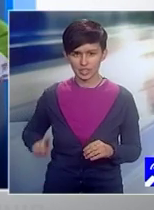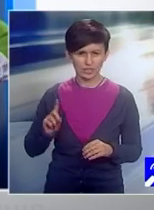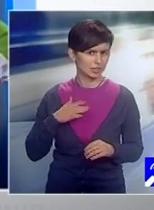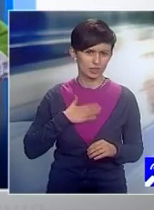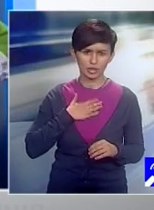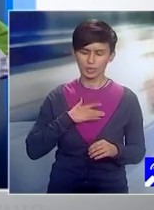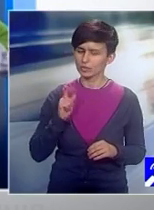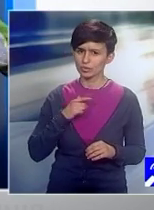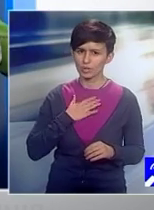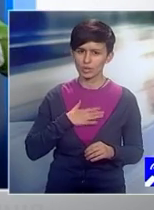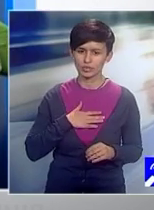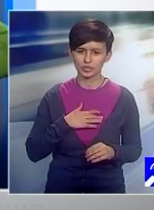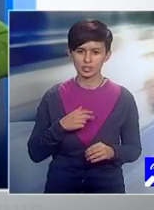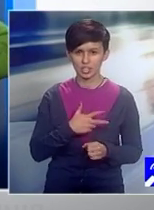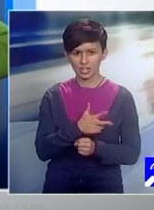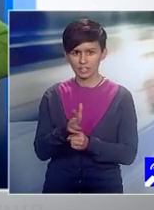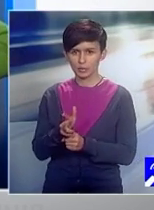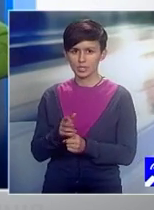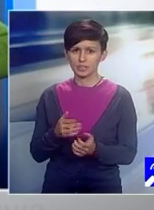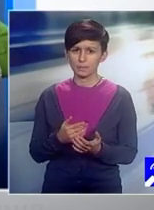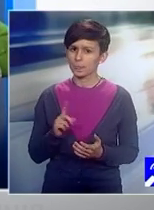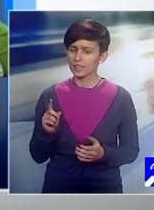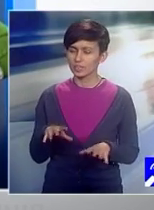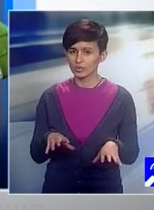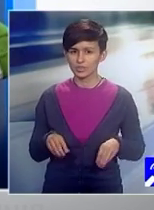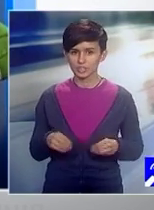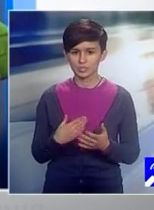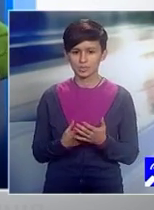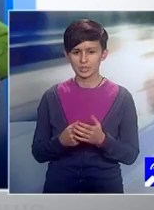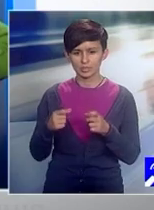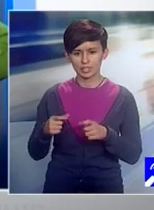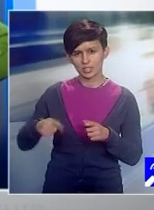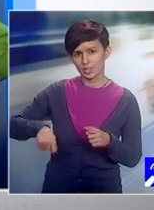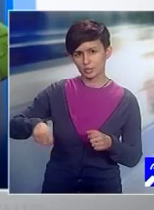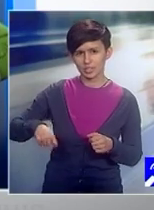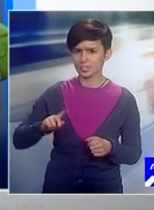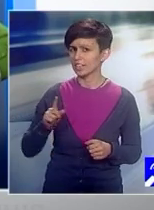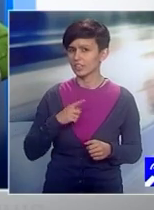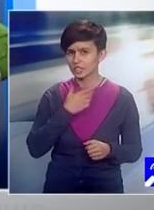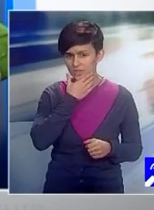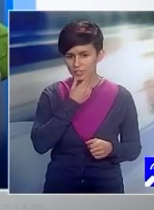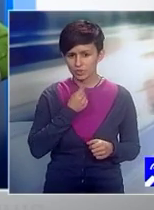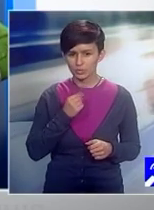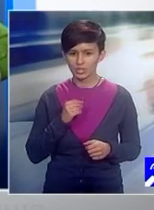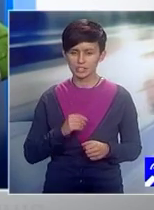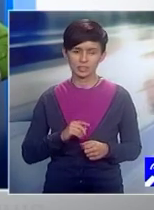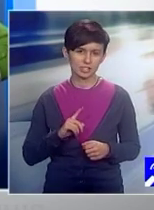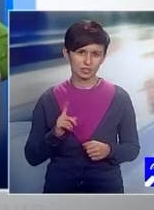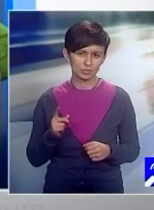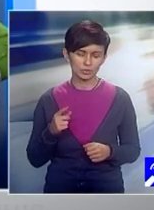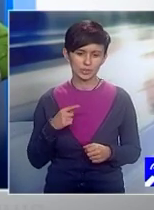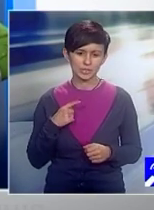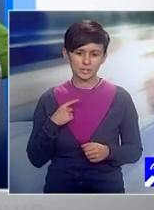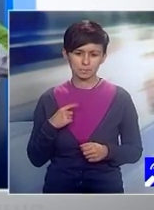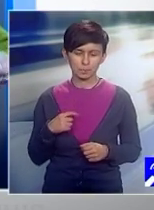Păi cum să? Nu, nu-i voie, că bucătăria mea nu e așa bună, bucătăria mea nu e așa, nu ne place, n-a mai fost la așa loc în